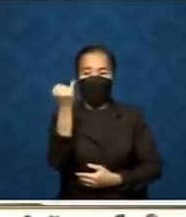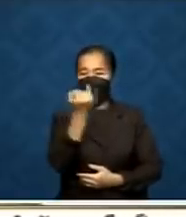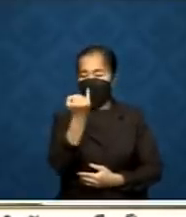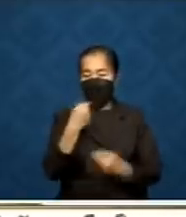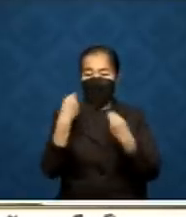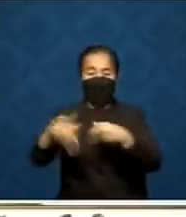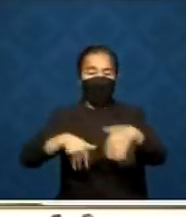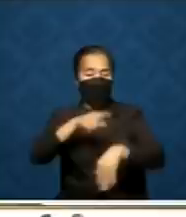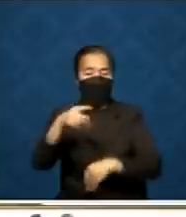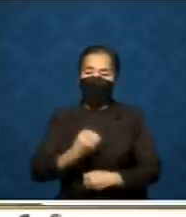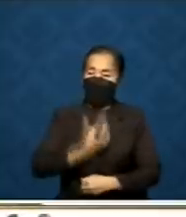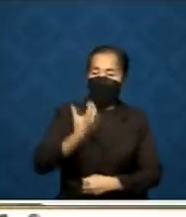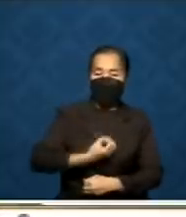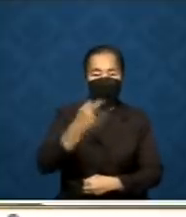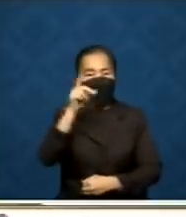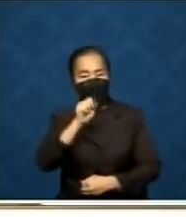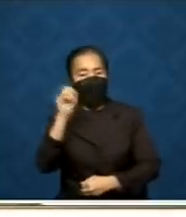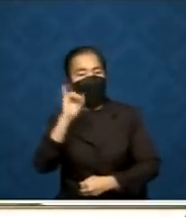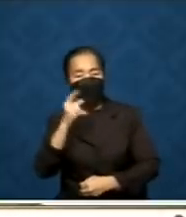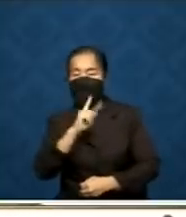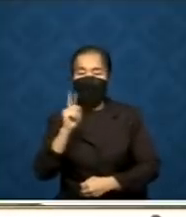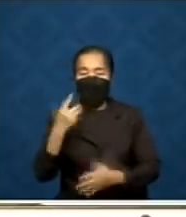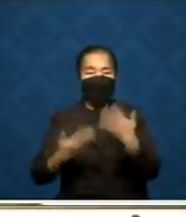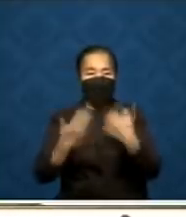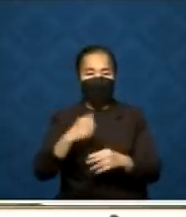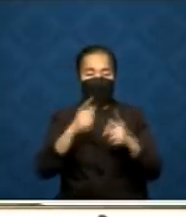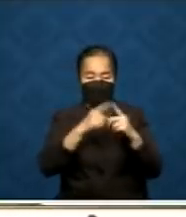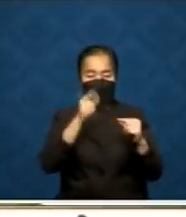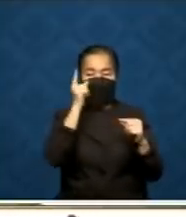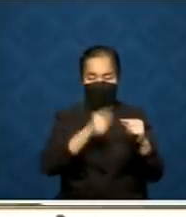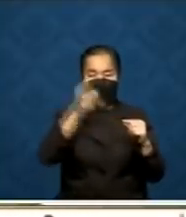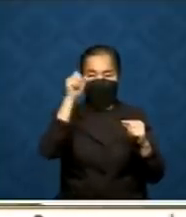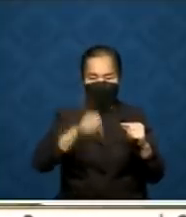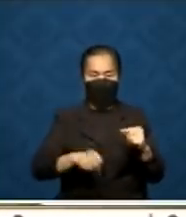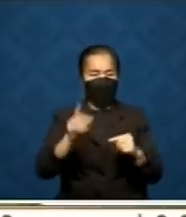ตื่นตระหนกตกใจหรือแม้จะเป็นเรื่องจริงผิด